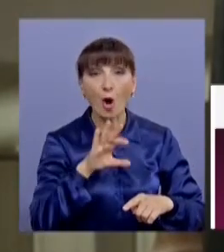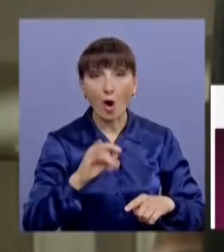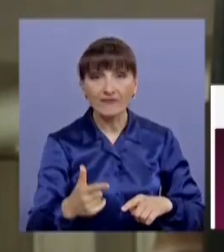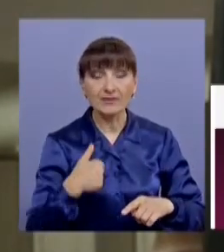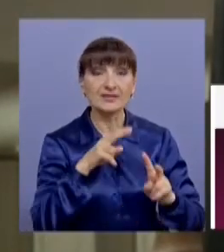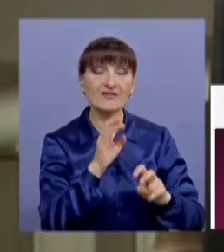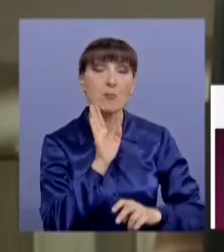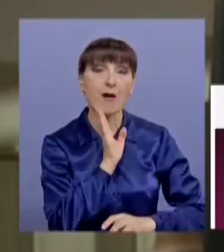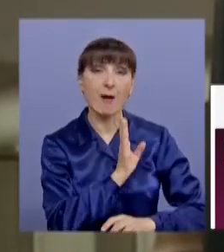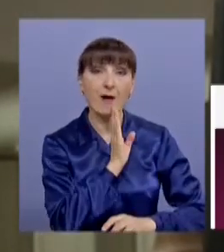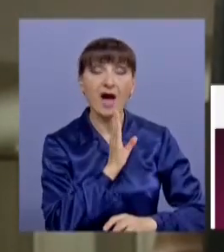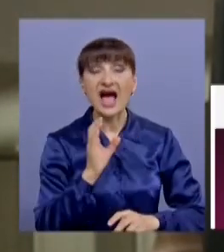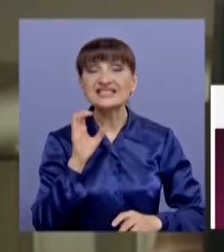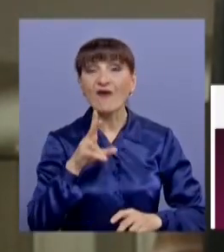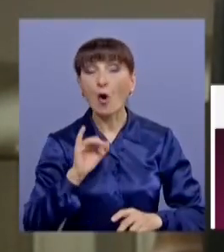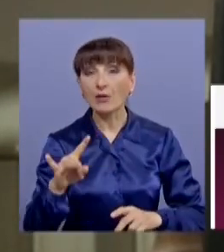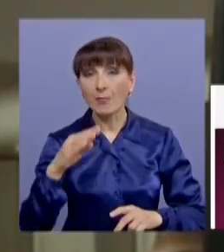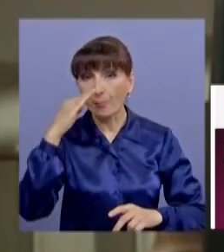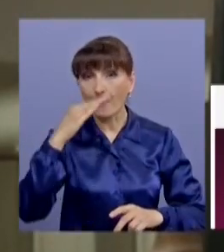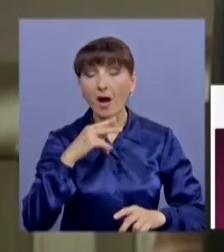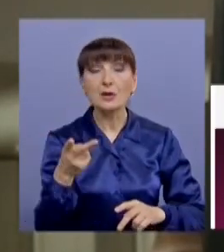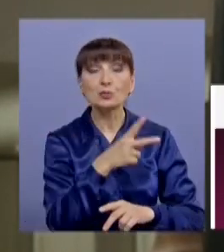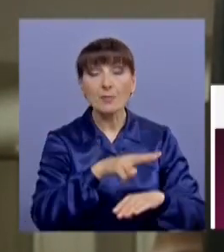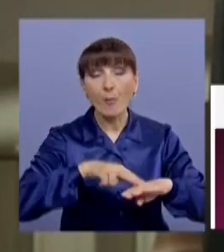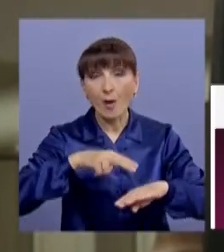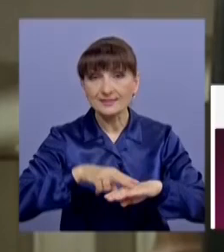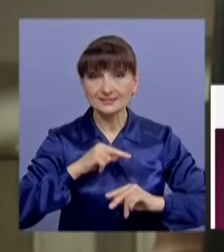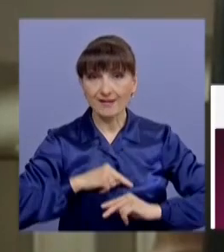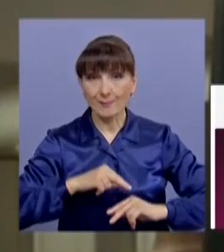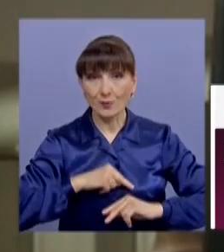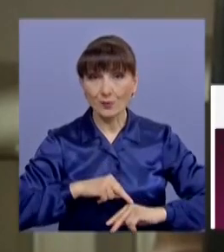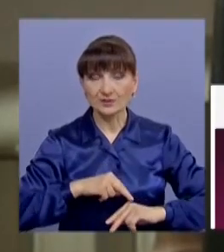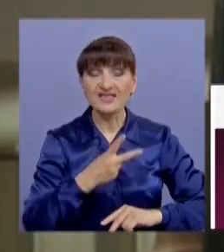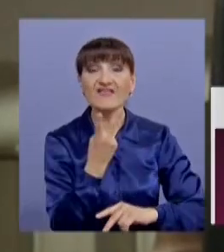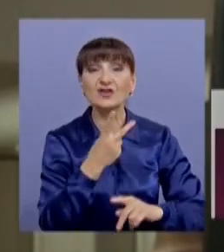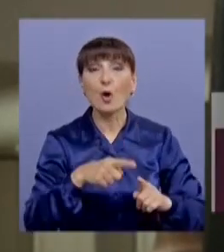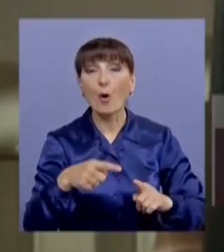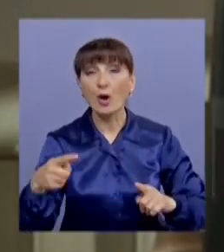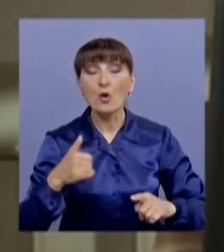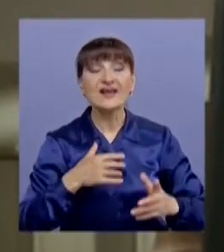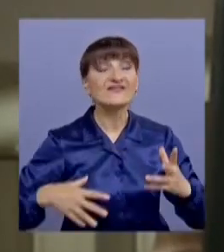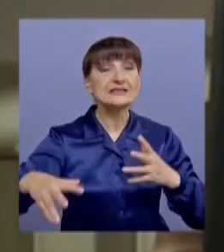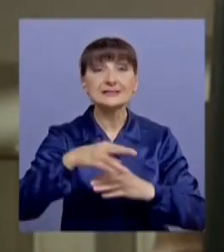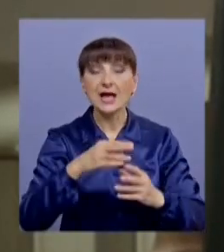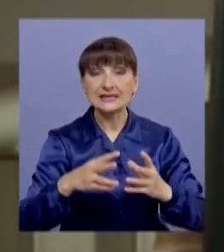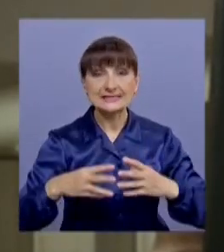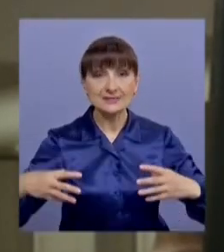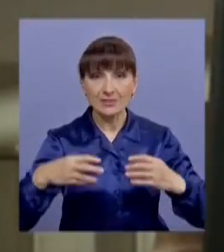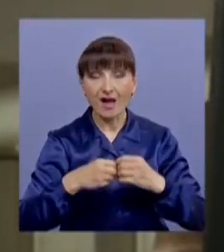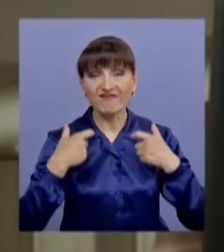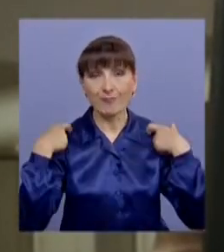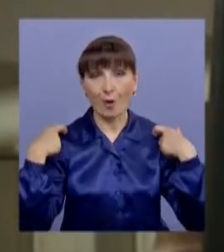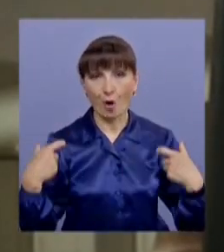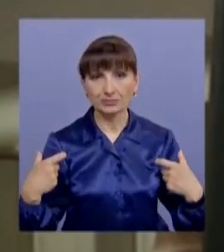называю маму, а свекра папы называю. Они тоже сотрудники полиции. Они во втором поколении. У нас вся семья в